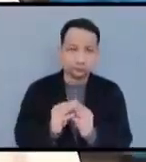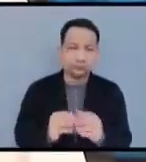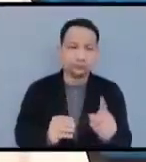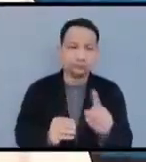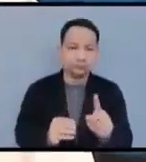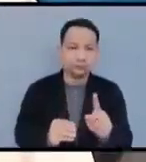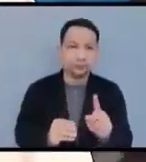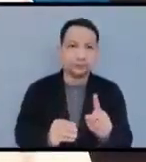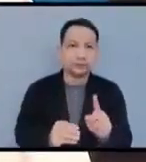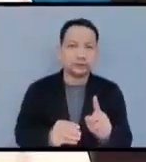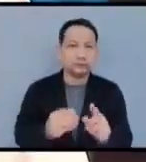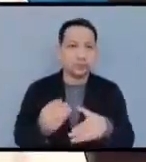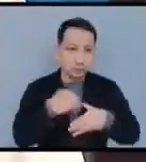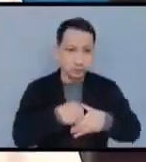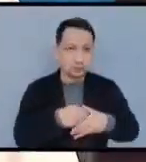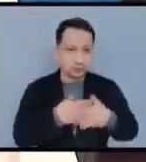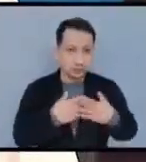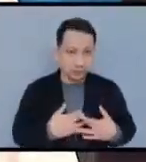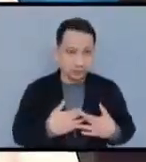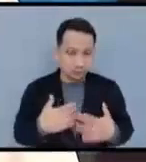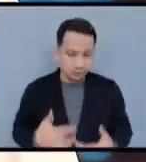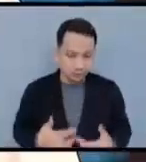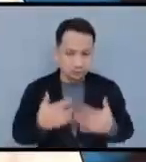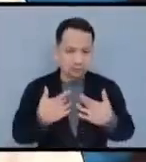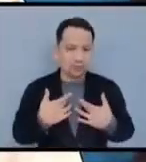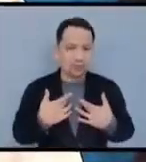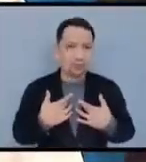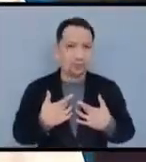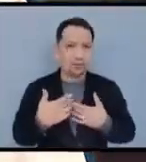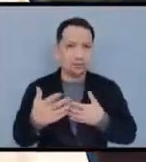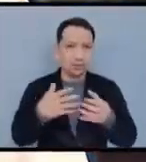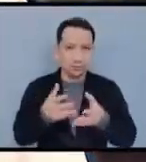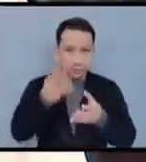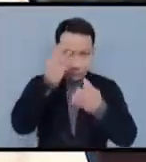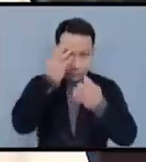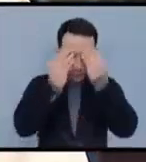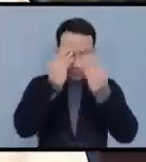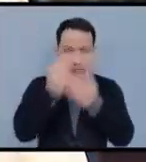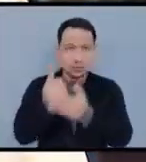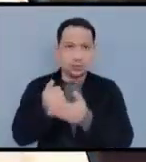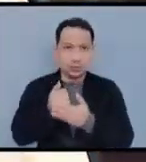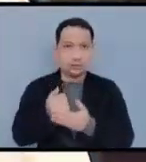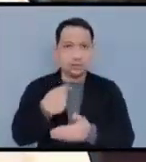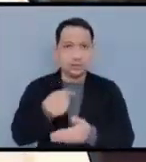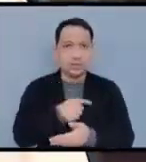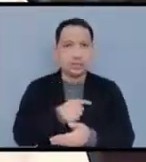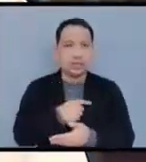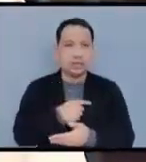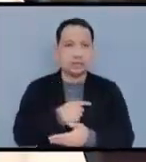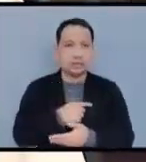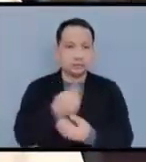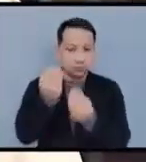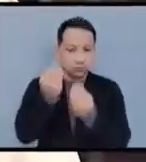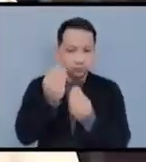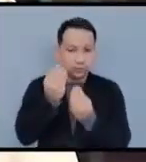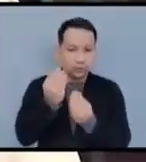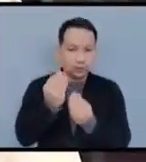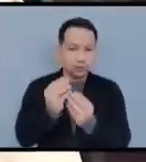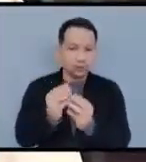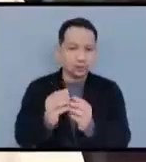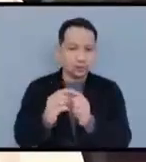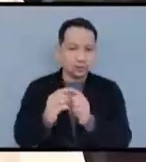ito ay isa puso natin at isa buhay natin ang diwa o turo ng Ramadan, na kung saan itong